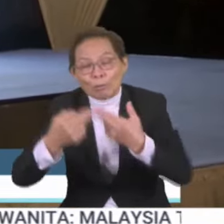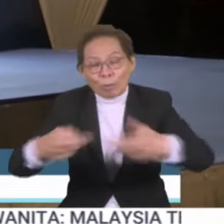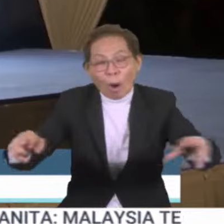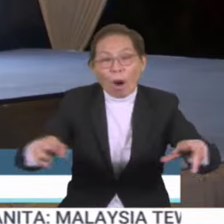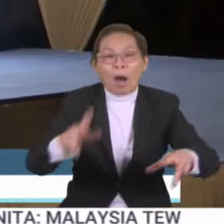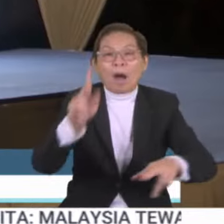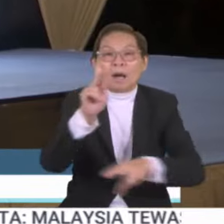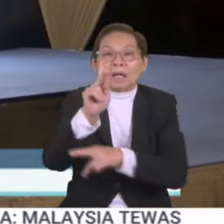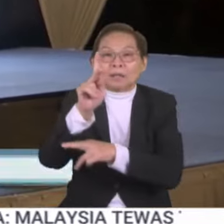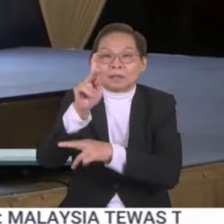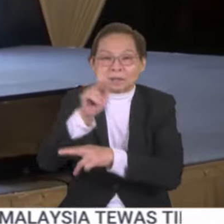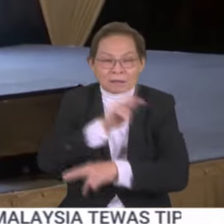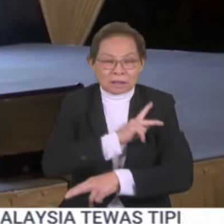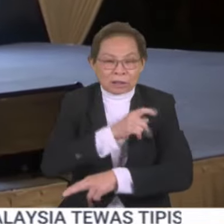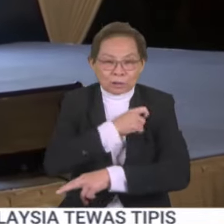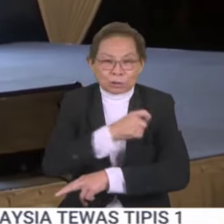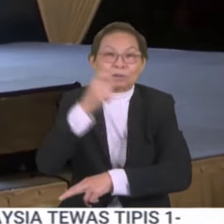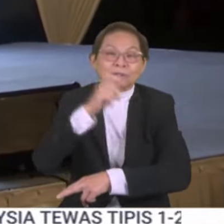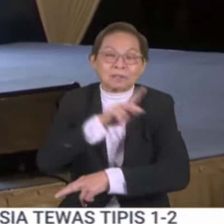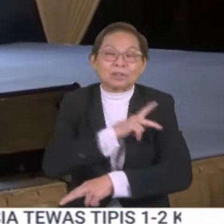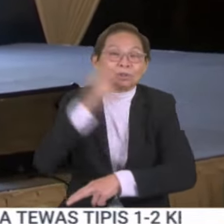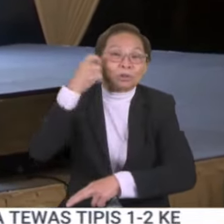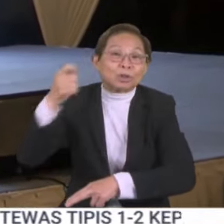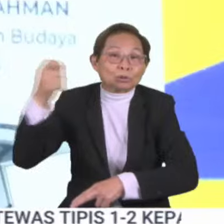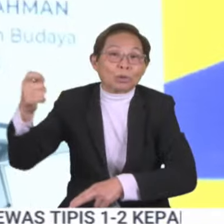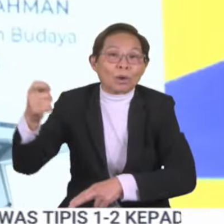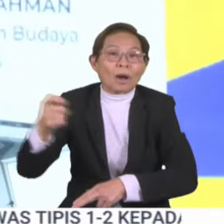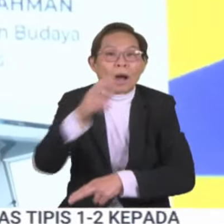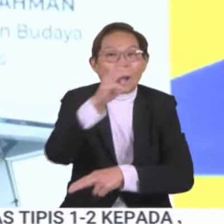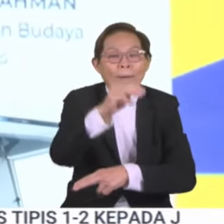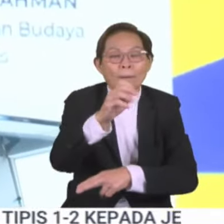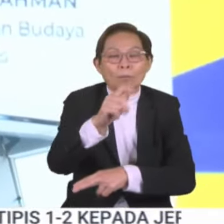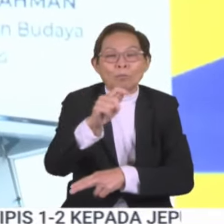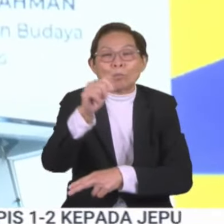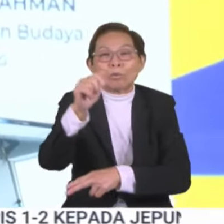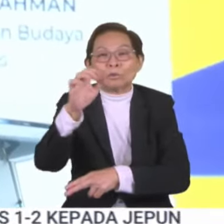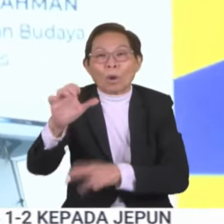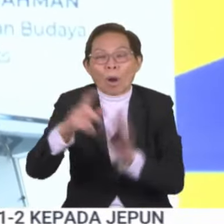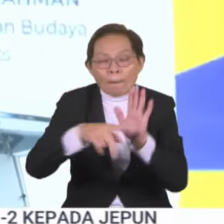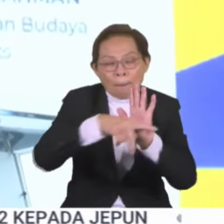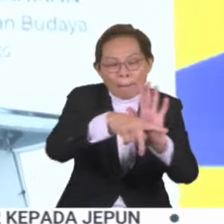Dirasmikan Ketua Setiausaha Kementerian Pelancongan Seni dan Budaya, Datuk Roslan Abdul Rahman,